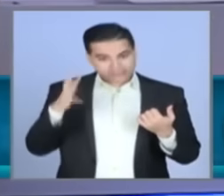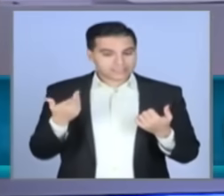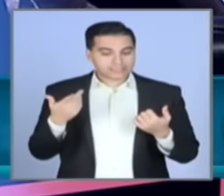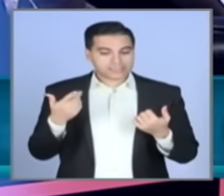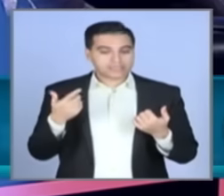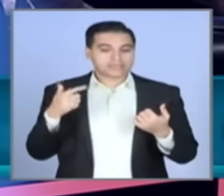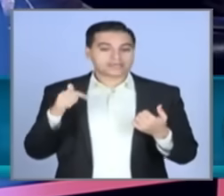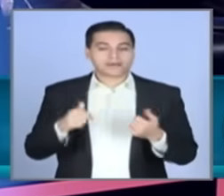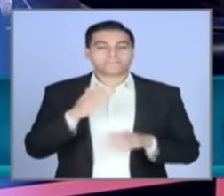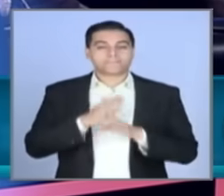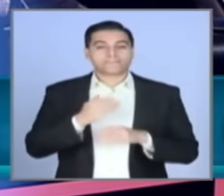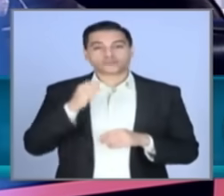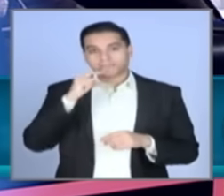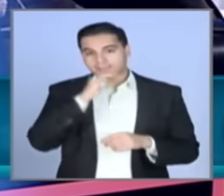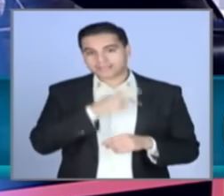بطولة نجاة،